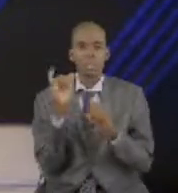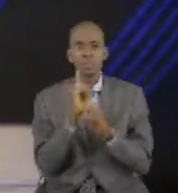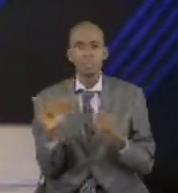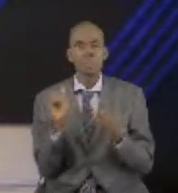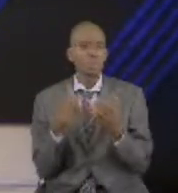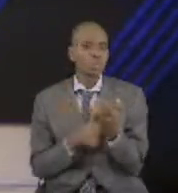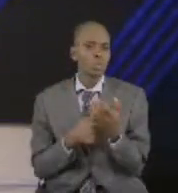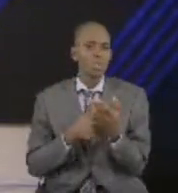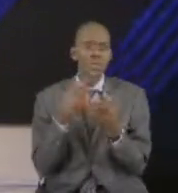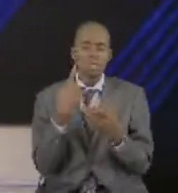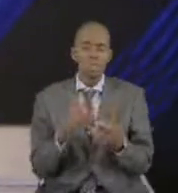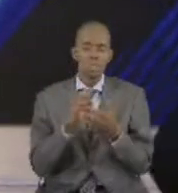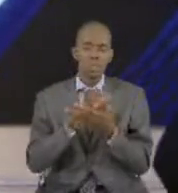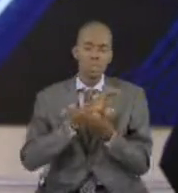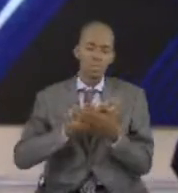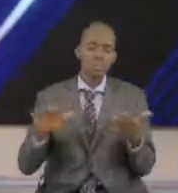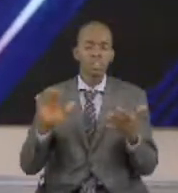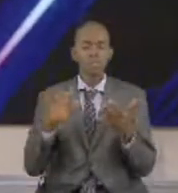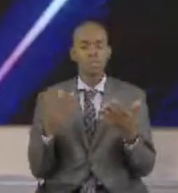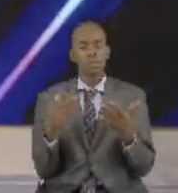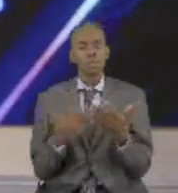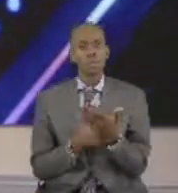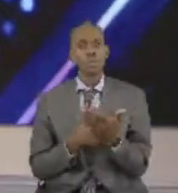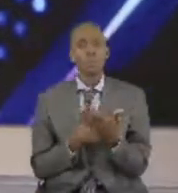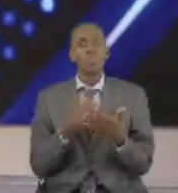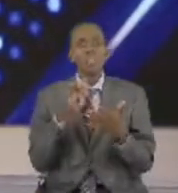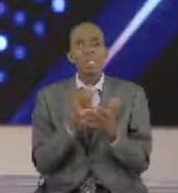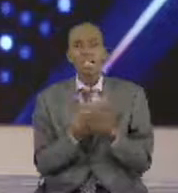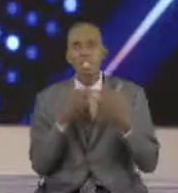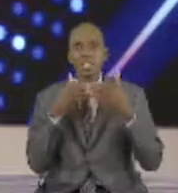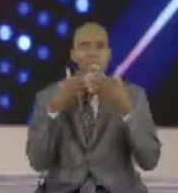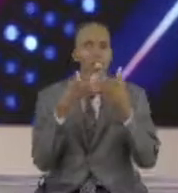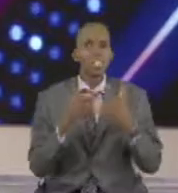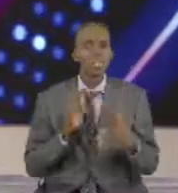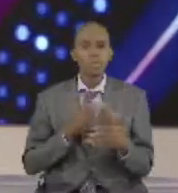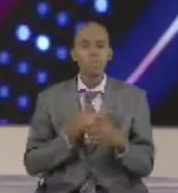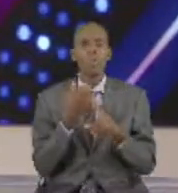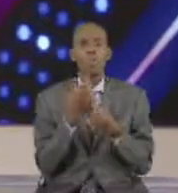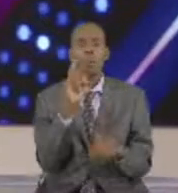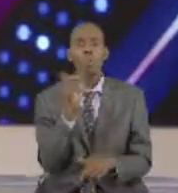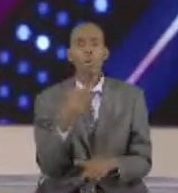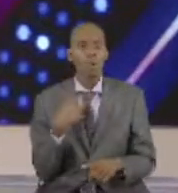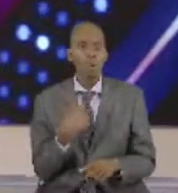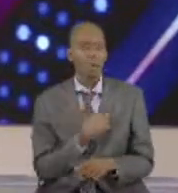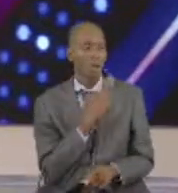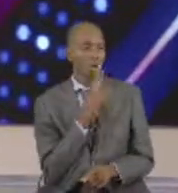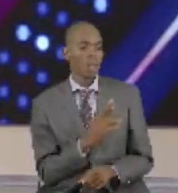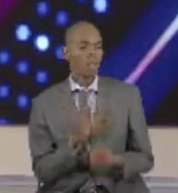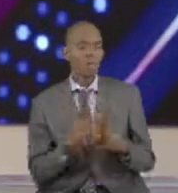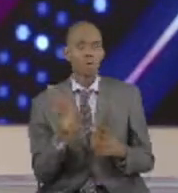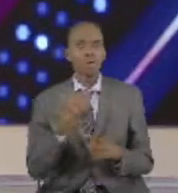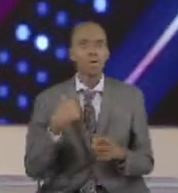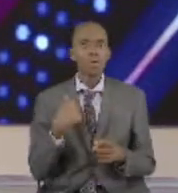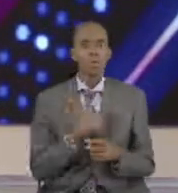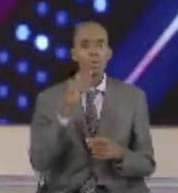sanctifie, l'évangile surnaturel qui nous conduit de là où nous sommes à là où nous